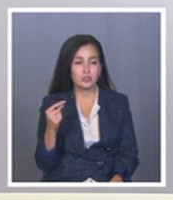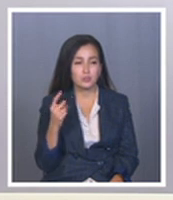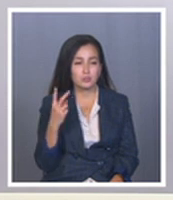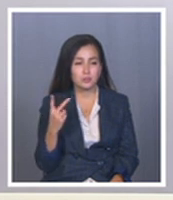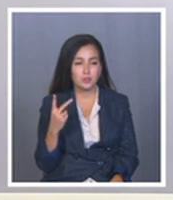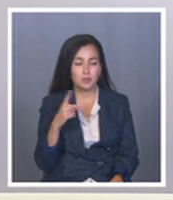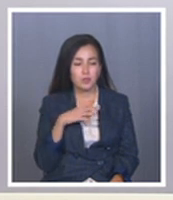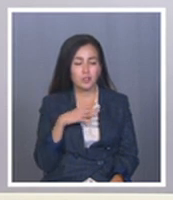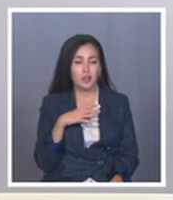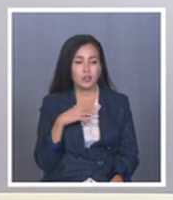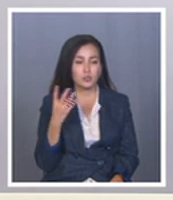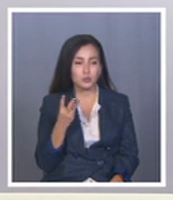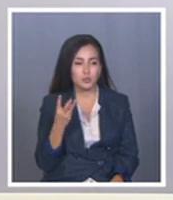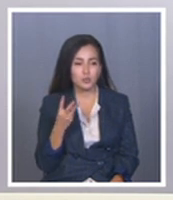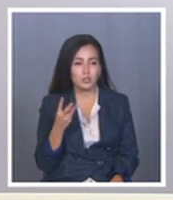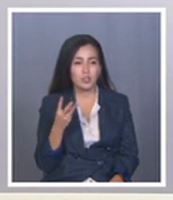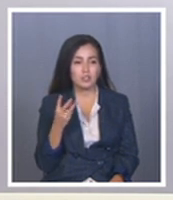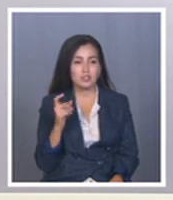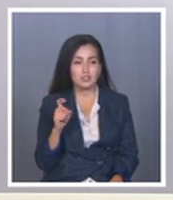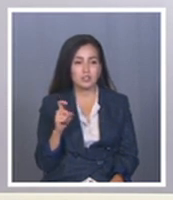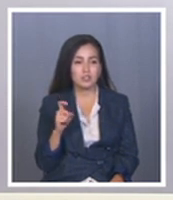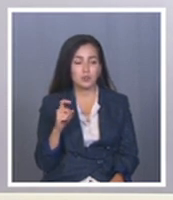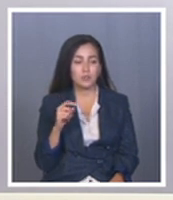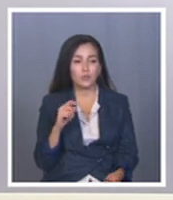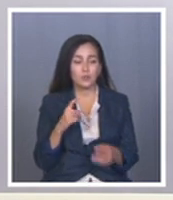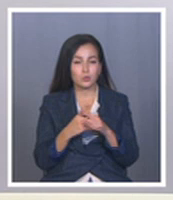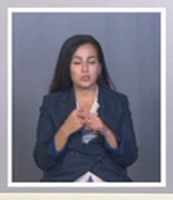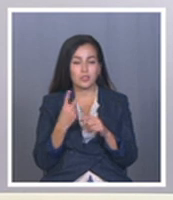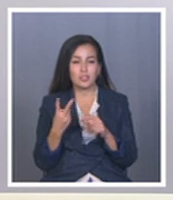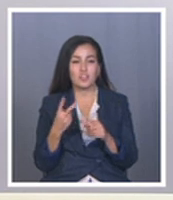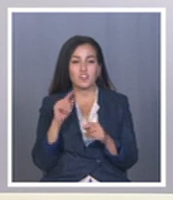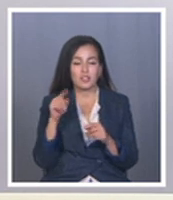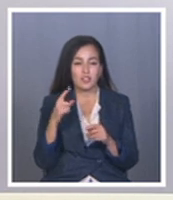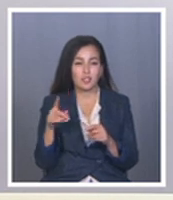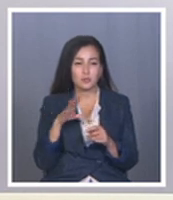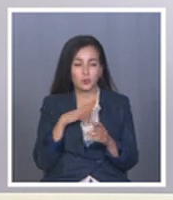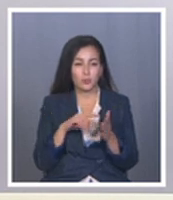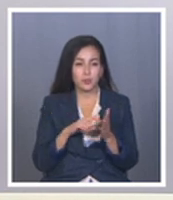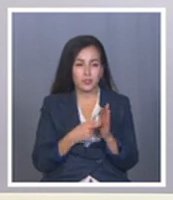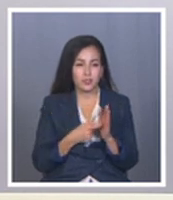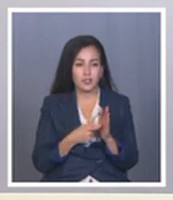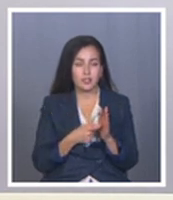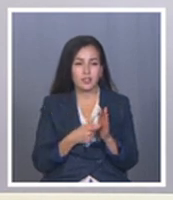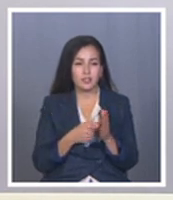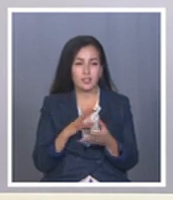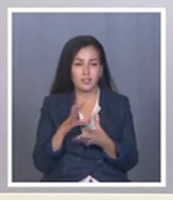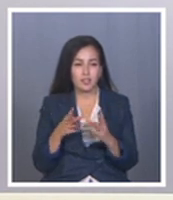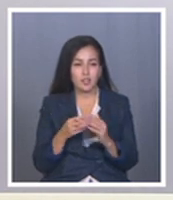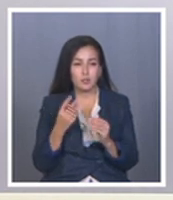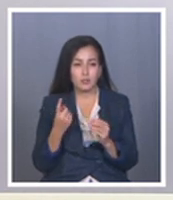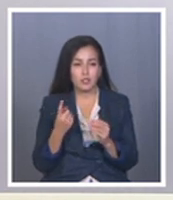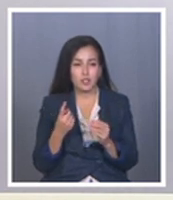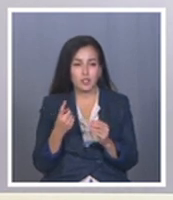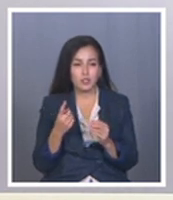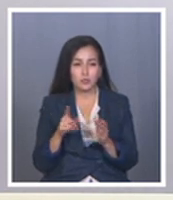шықты. Ал үшінші бөлшекті x плюс 2-нің квадратына көбейттік алымын. Енді бір бөлшек